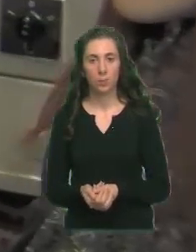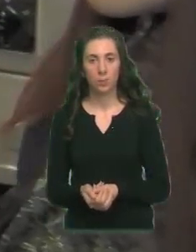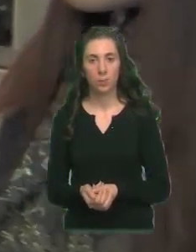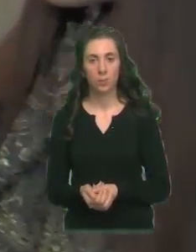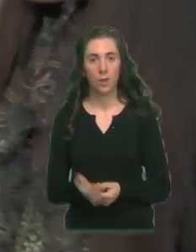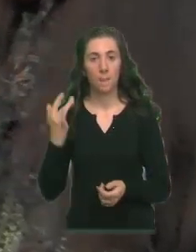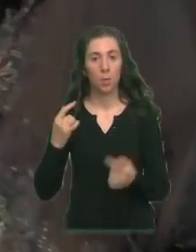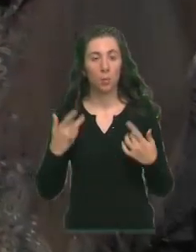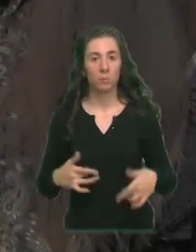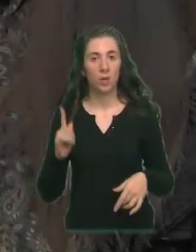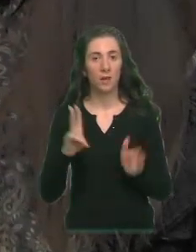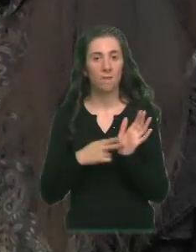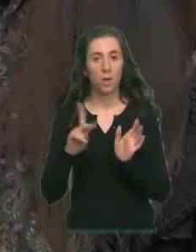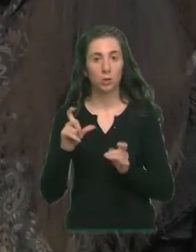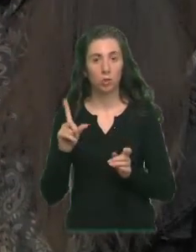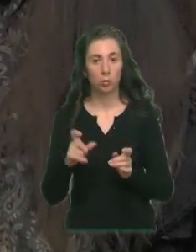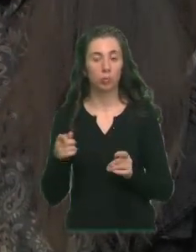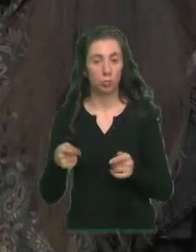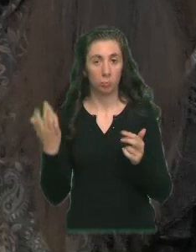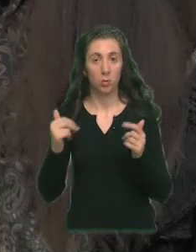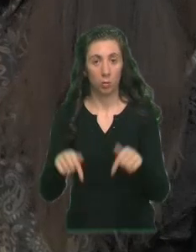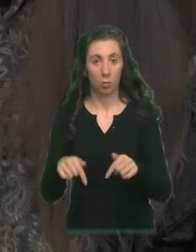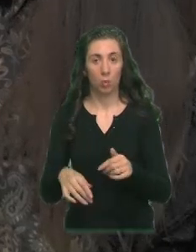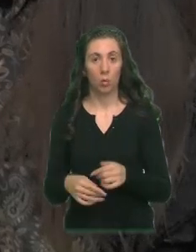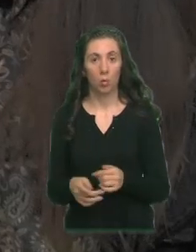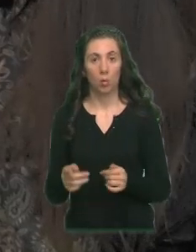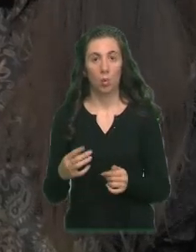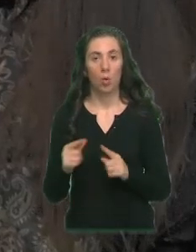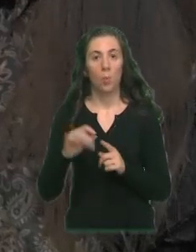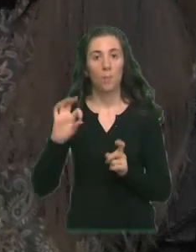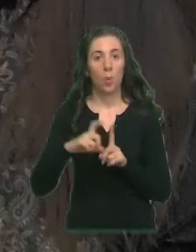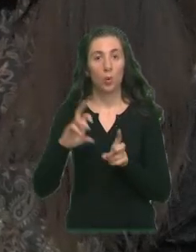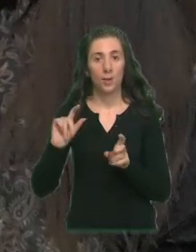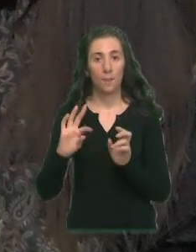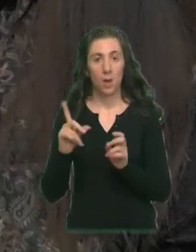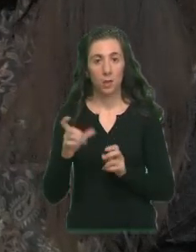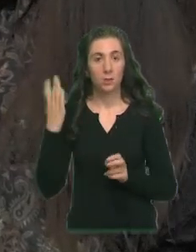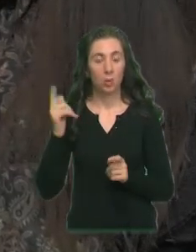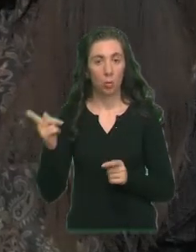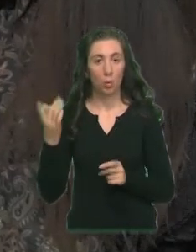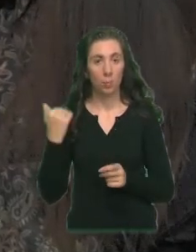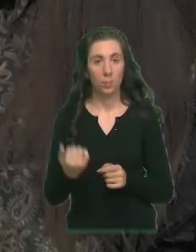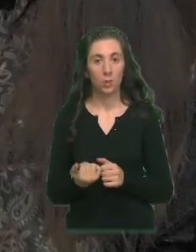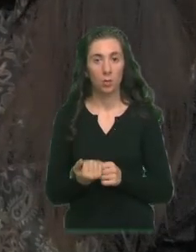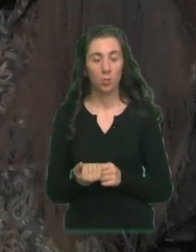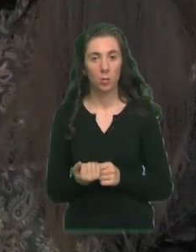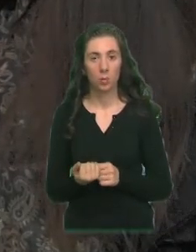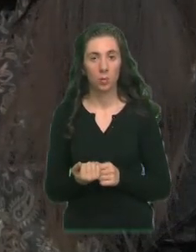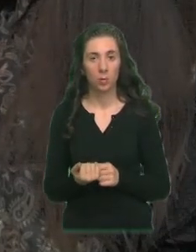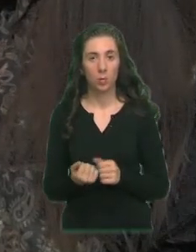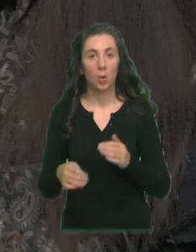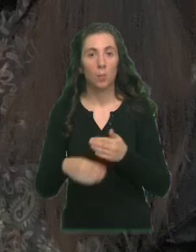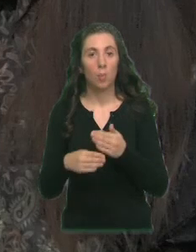Bio je profesor Ivančić je bio tu i tako, ne, Podrebarac koji je bio onda